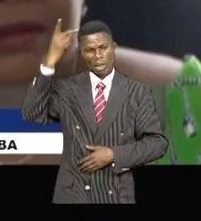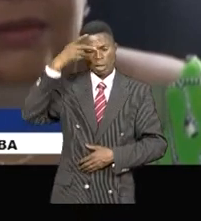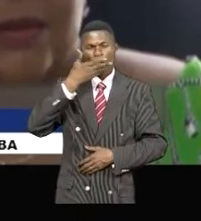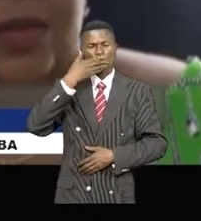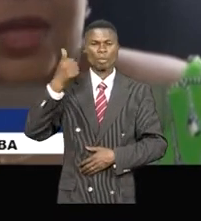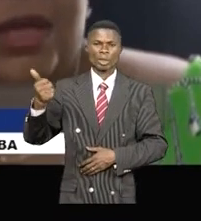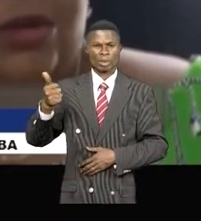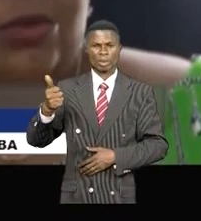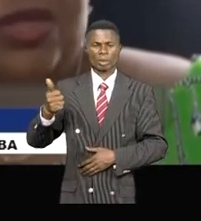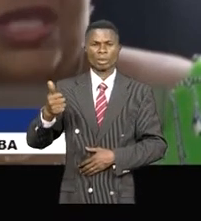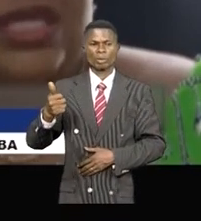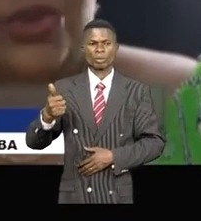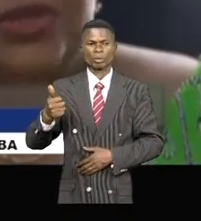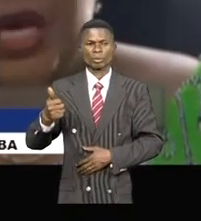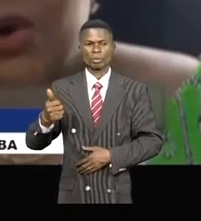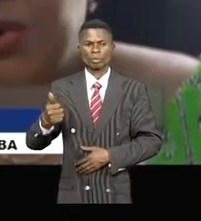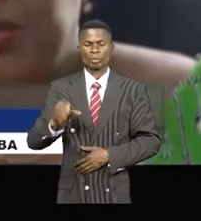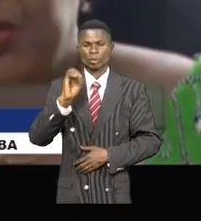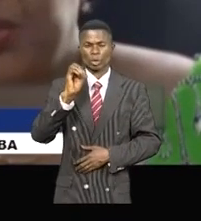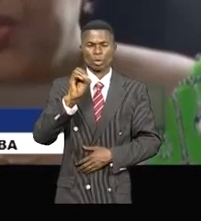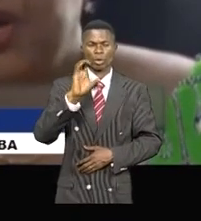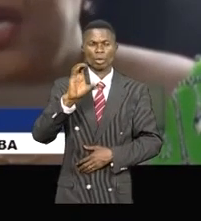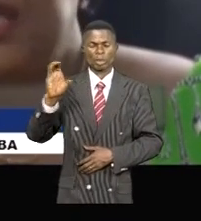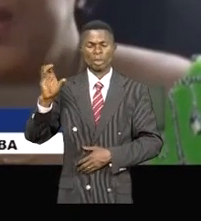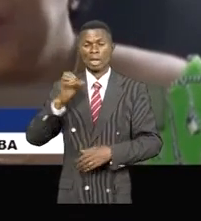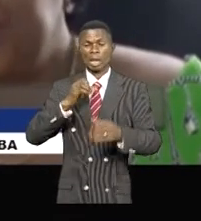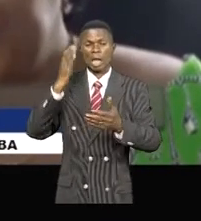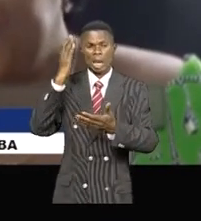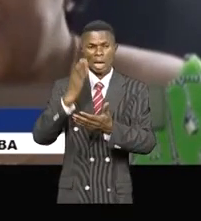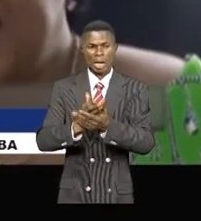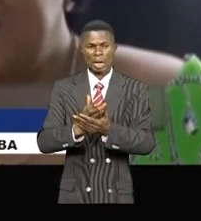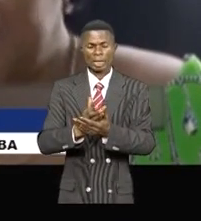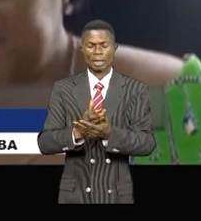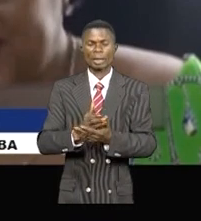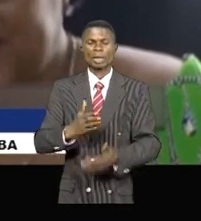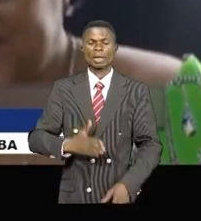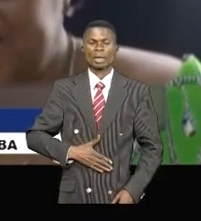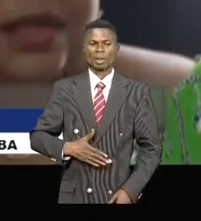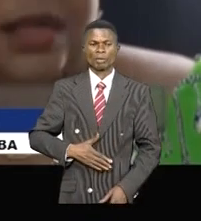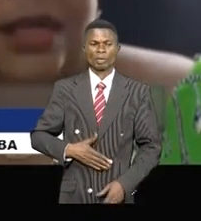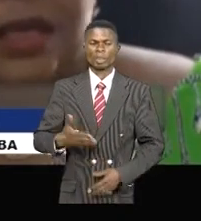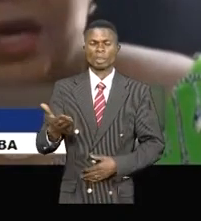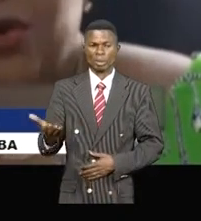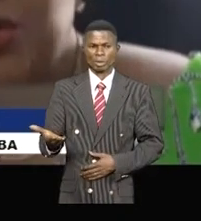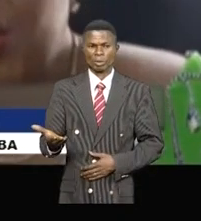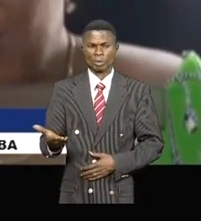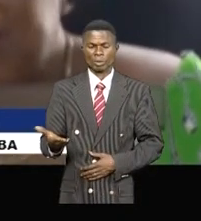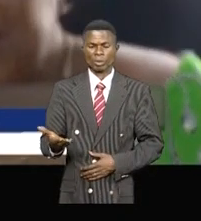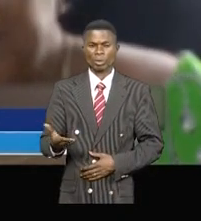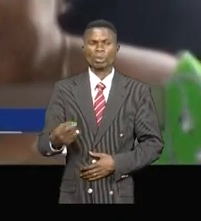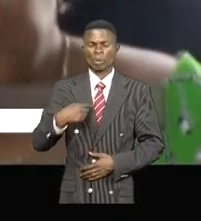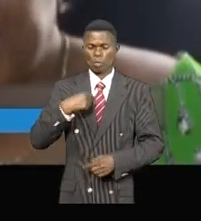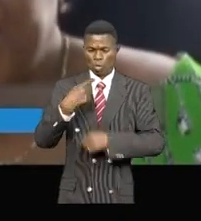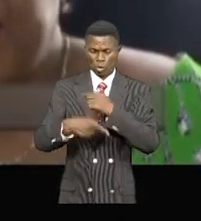politique, puisque c'est lutter contre l'insécurité alimentaire. Alors j'ai